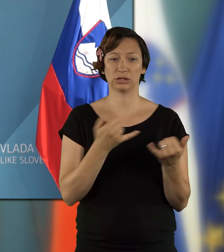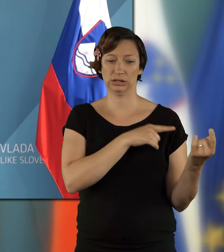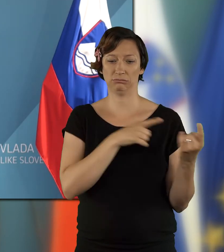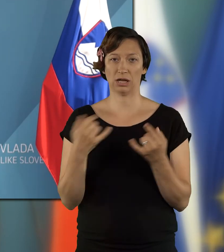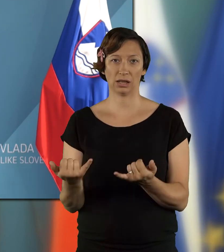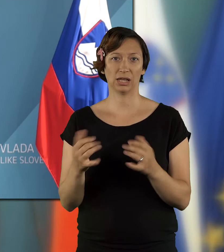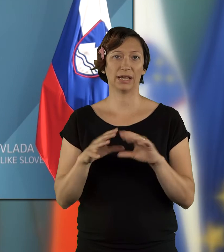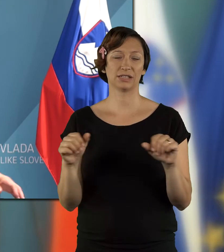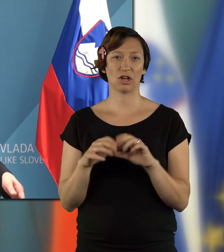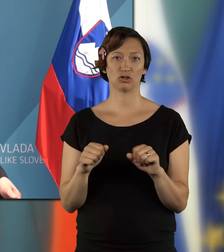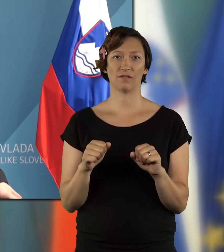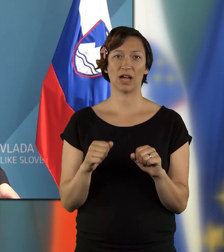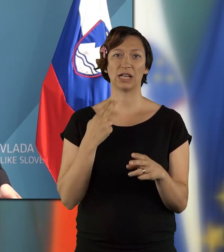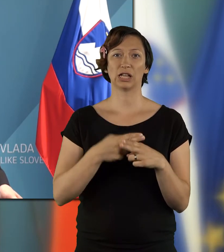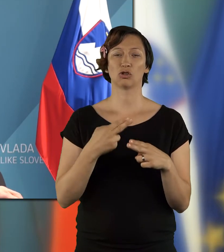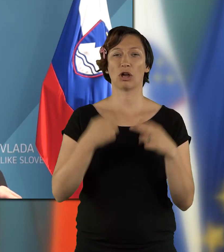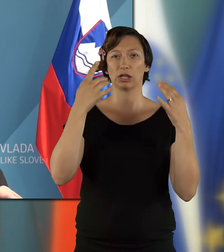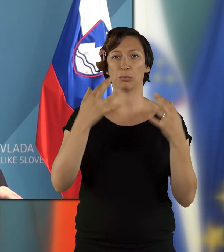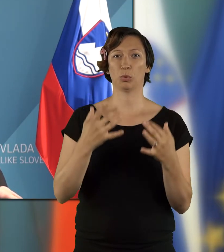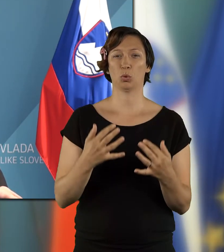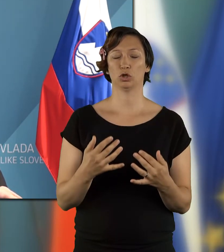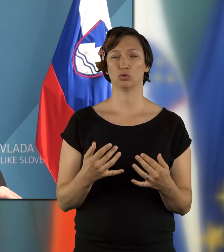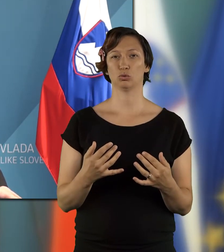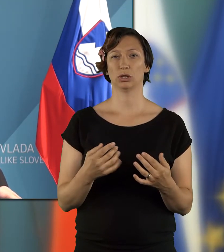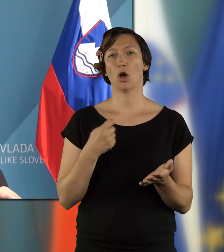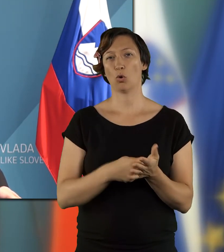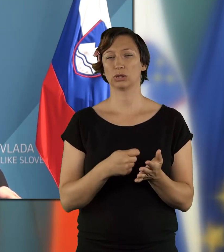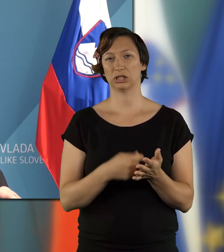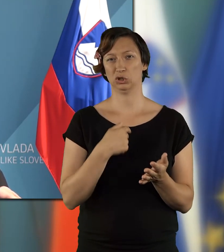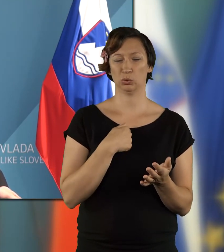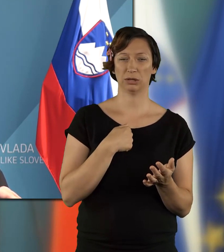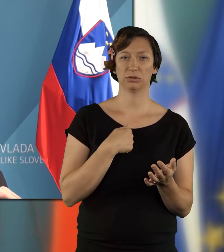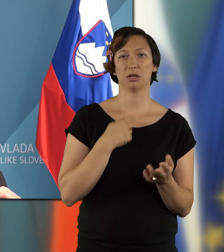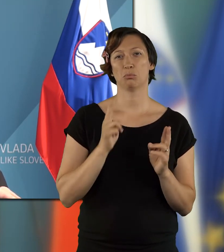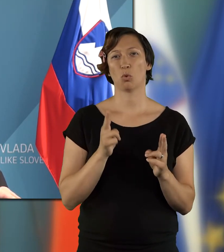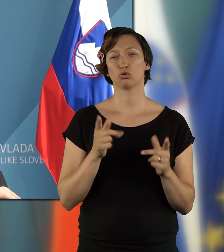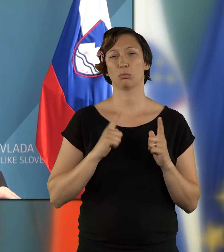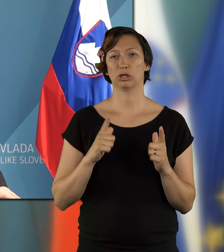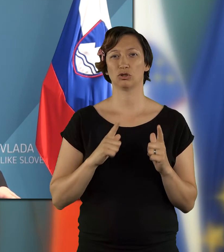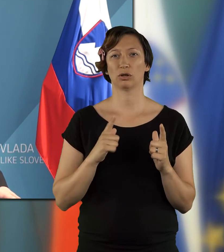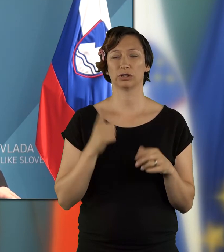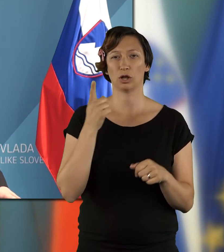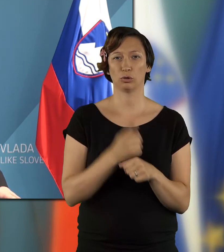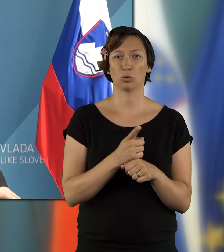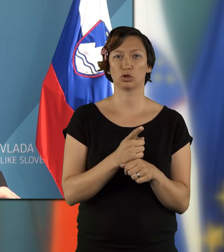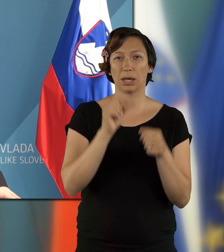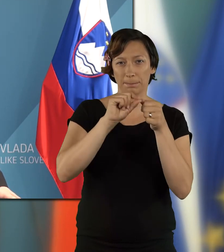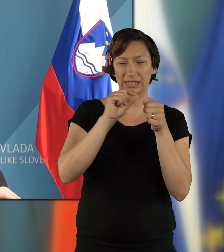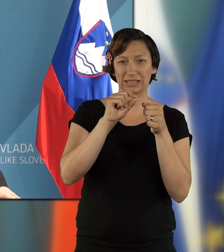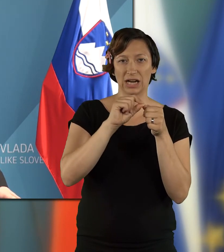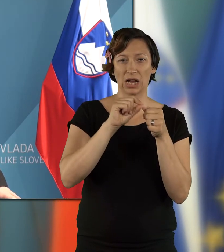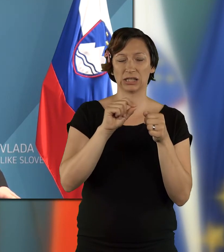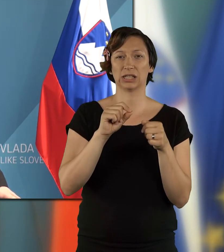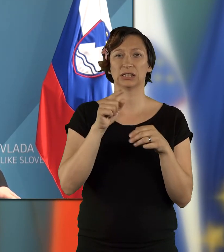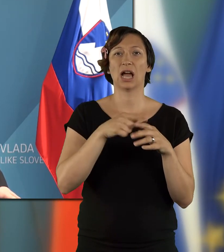dosedanje izvrševanje državnega proračuna ocenjujem, da je možno pričakovati določene prihranke